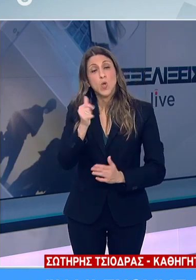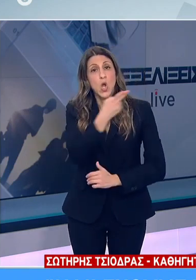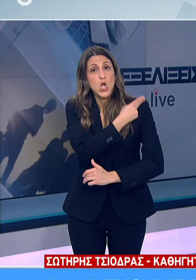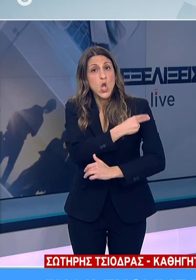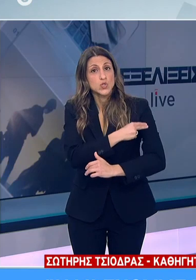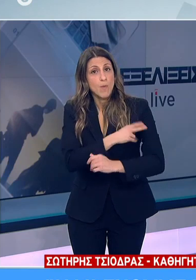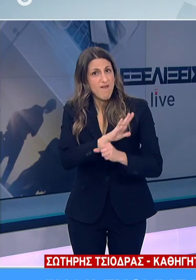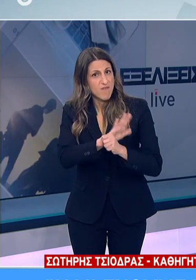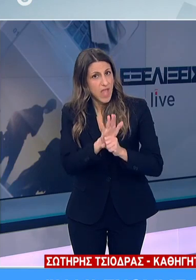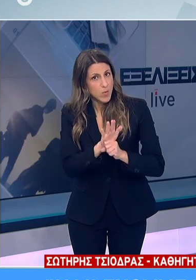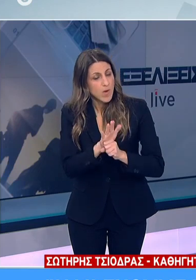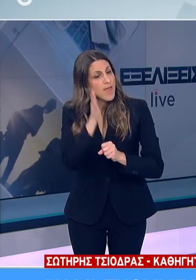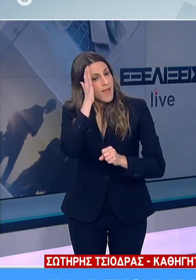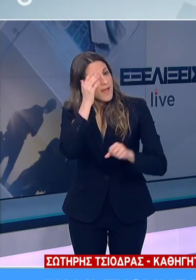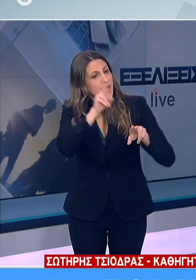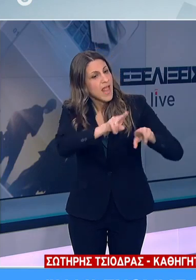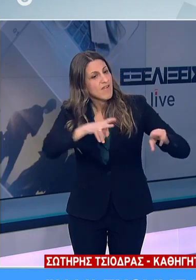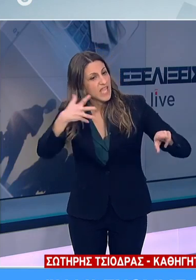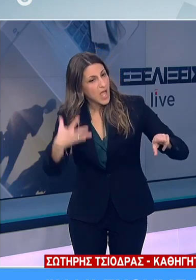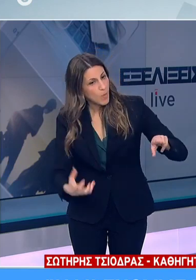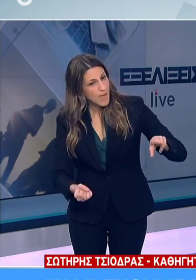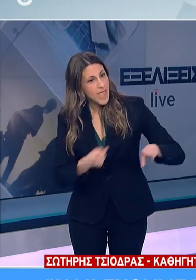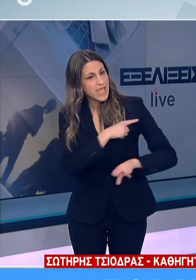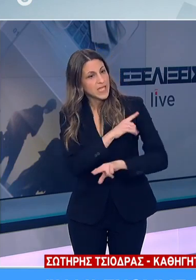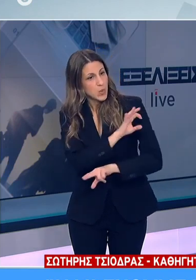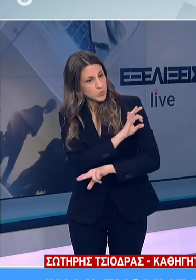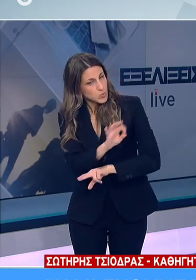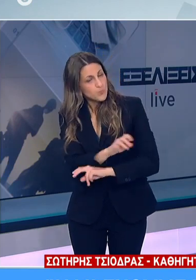η επιστήμη. Έτσι πορευτήκαμε έως τώρα, έτσι θα πορευτούμε και από εδώ και μετά.